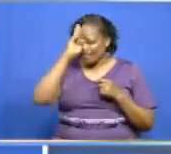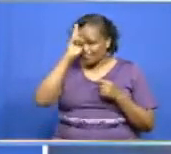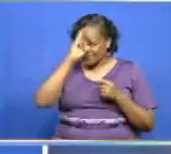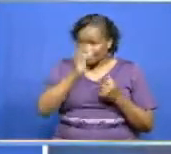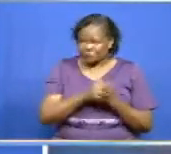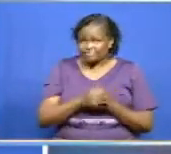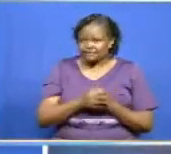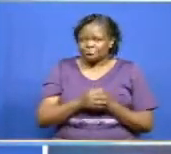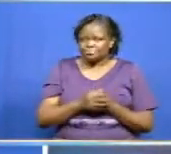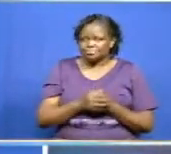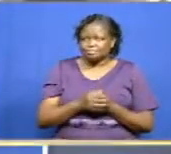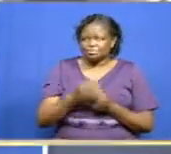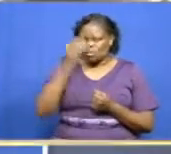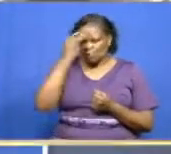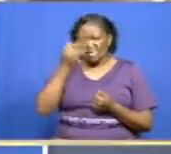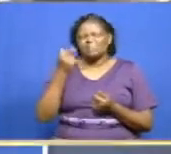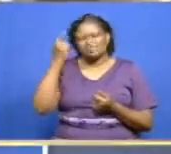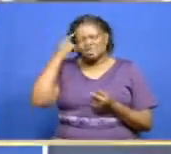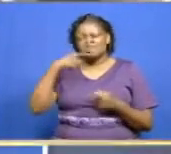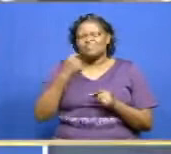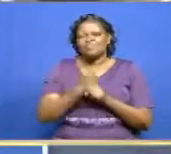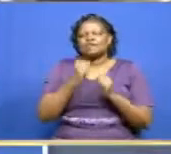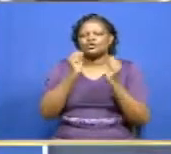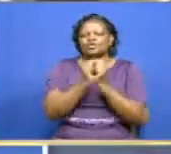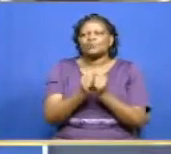wanamgambo wa Al-shabaab.